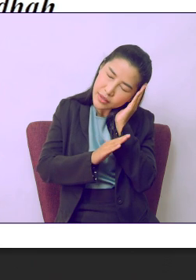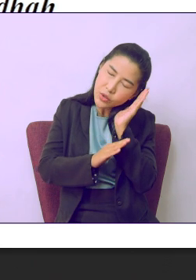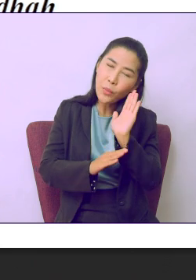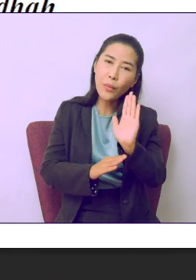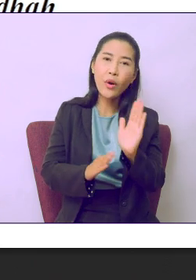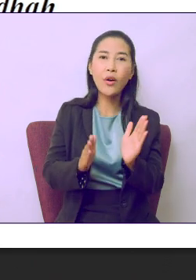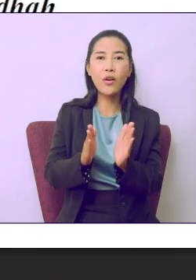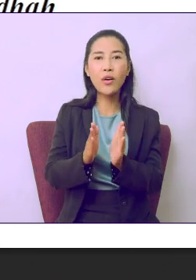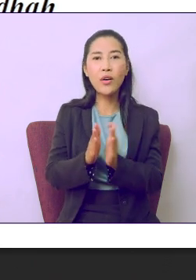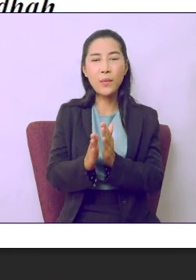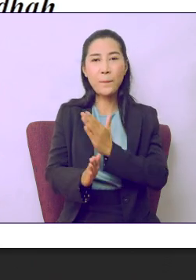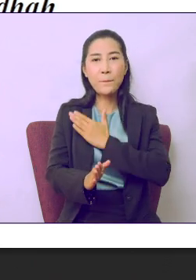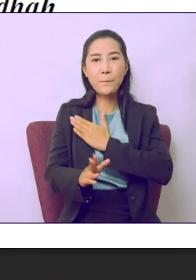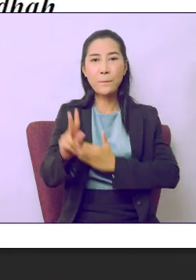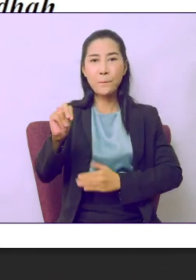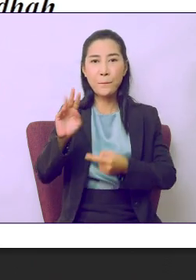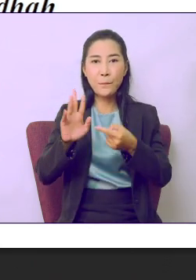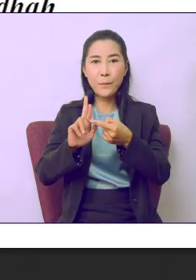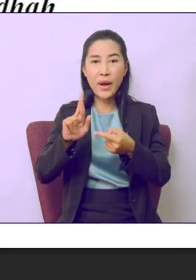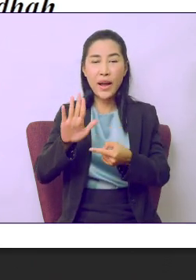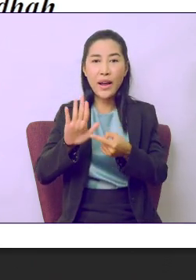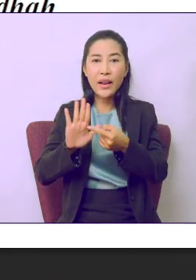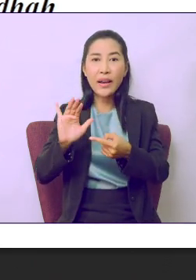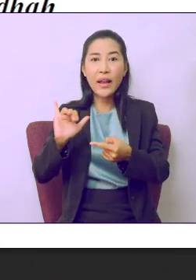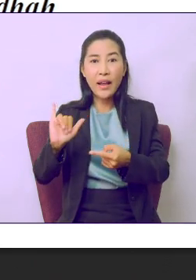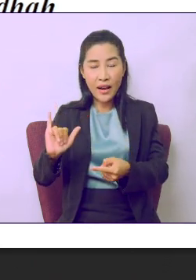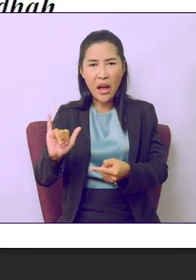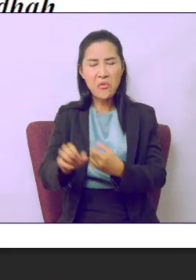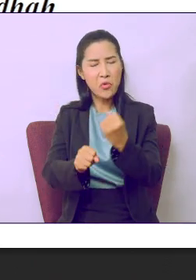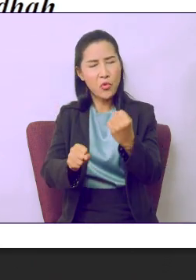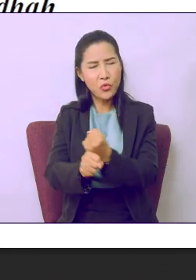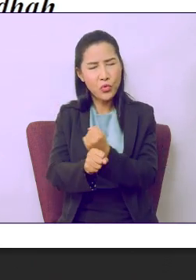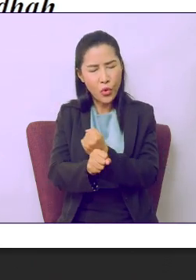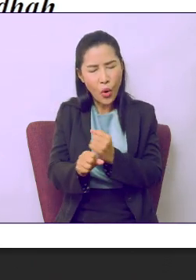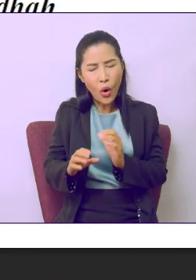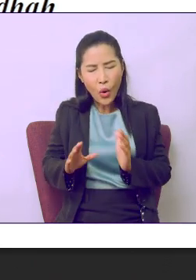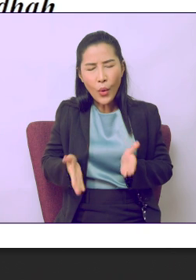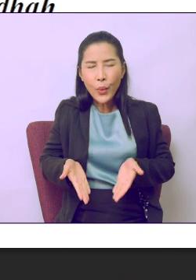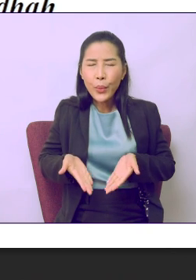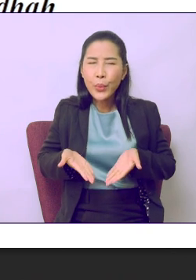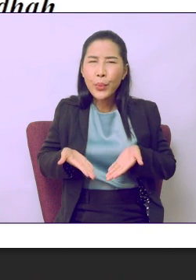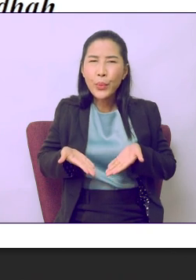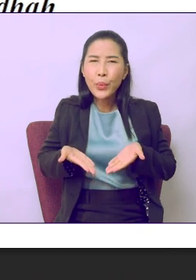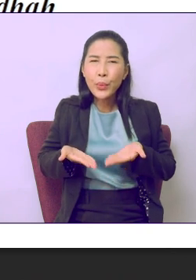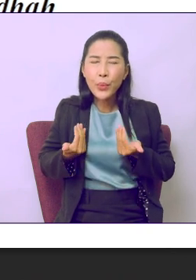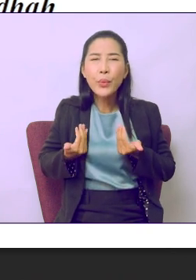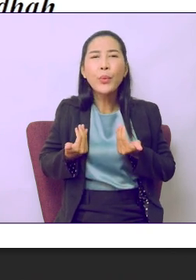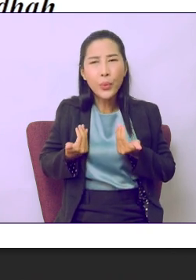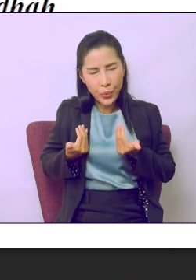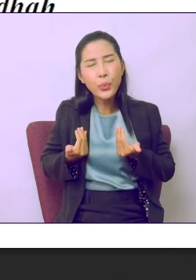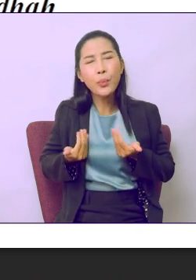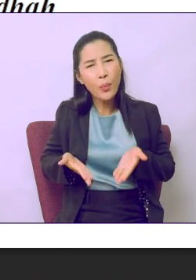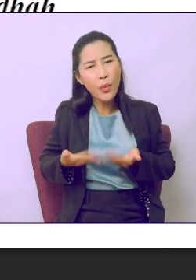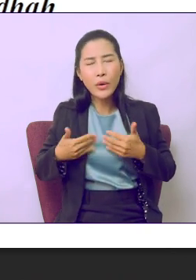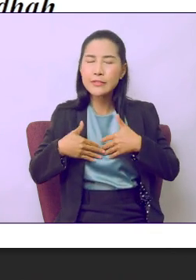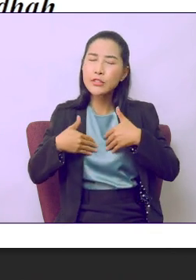อ่ะครับท่าทางที่เราฝึกเนี่ยควรจะนุ่มและเสถียรนะครับนุ่มและเสถียรคืออ่าไม่ไม่ไม่ตึงเกินไปไม่